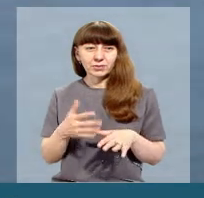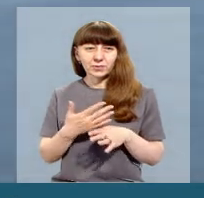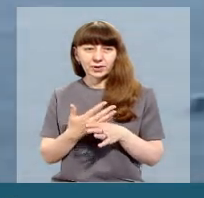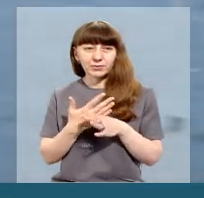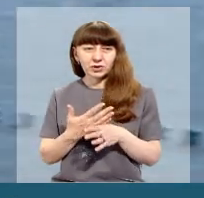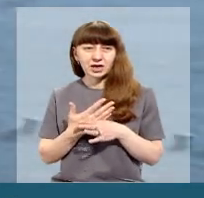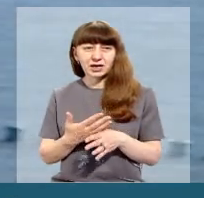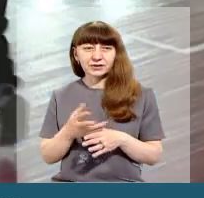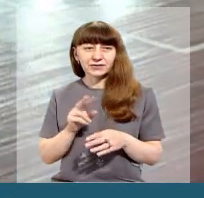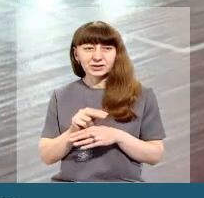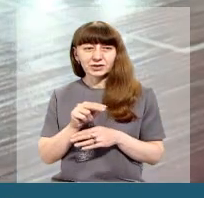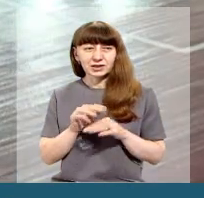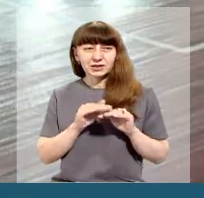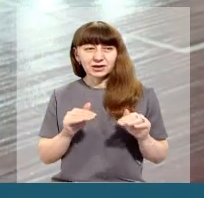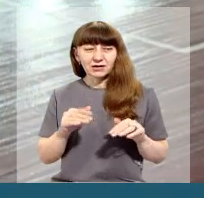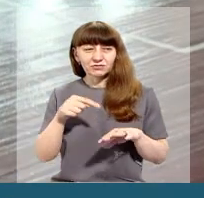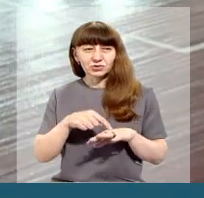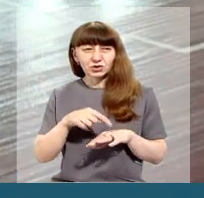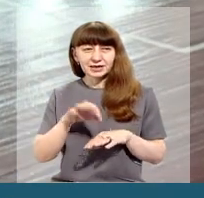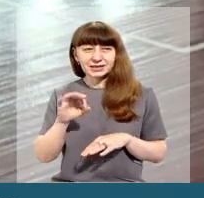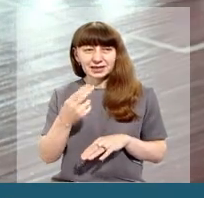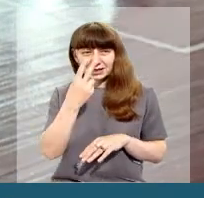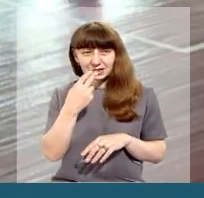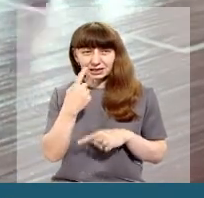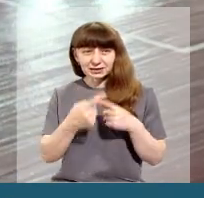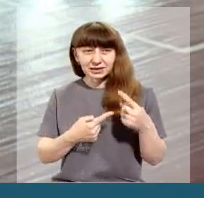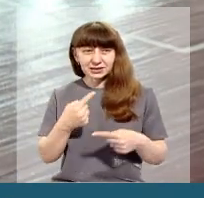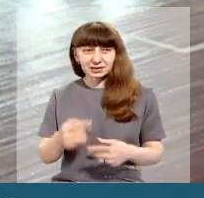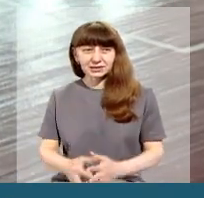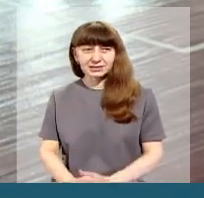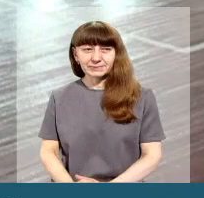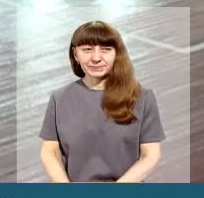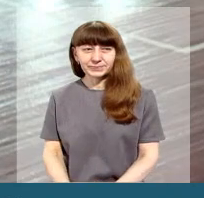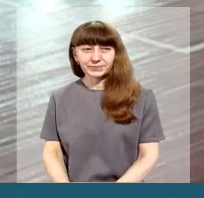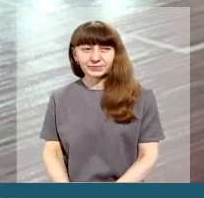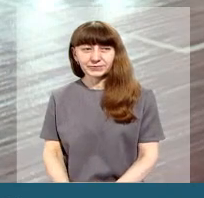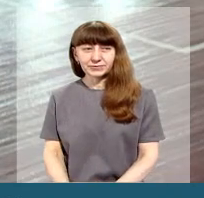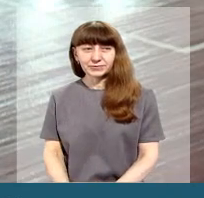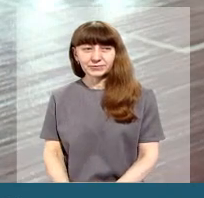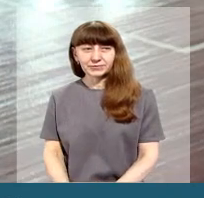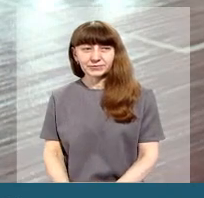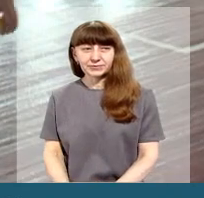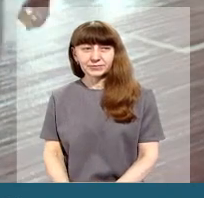способствует воспитанию детей в духе национальных традиций. Гульзада Ишуакова, Родион